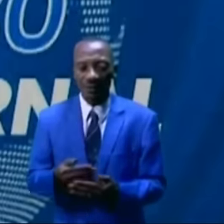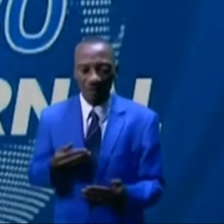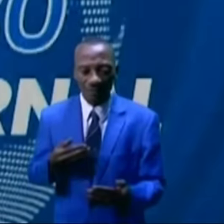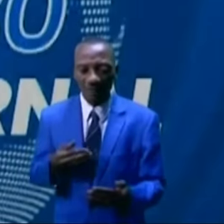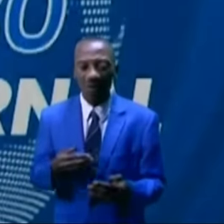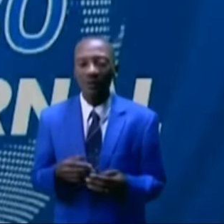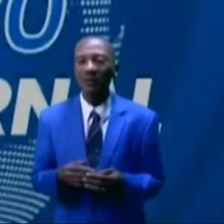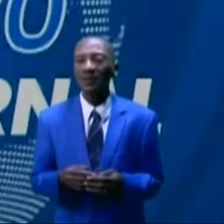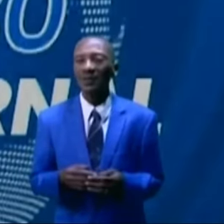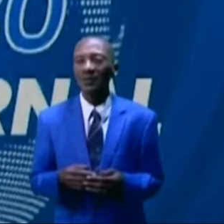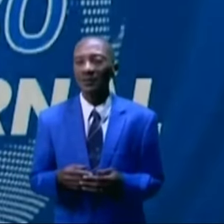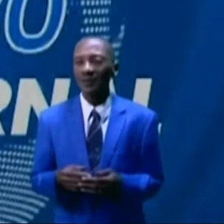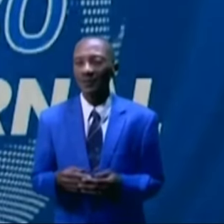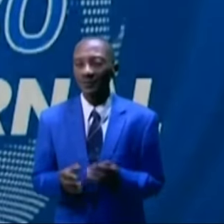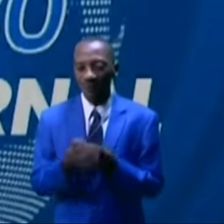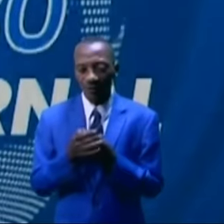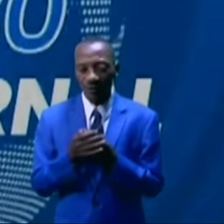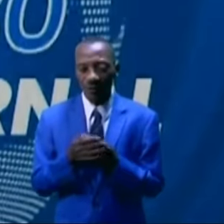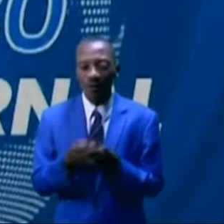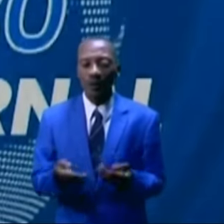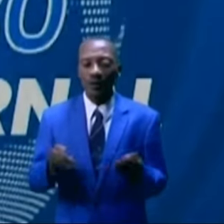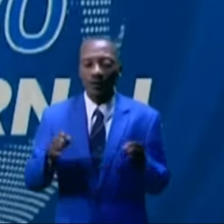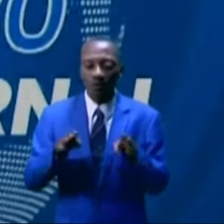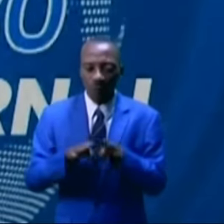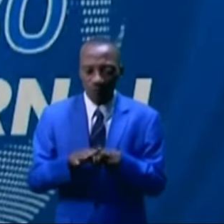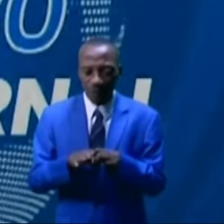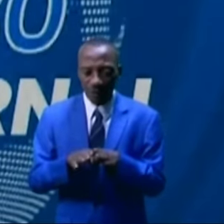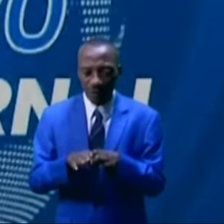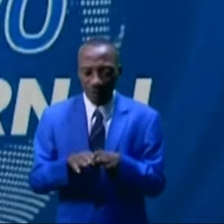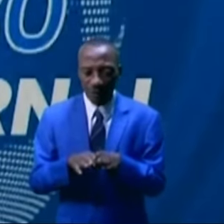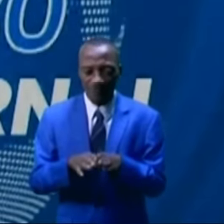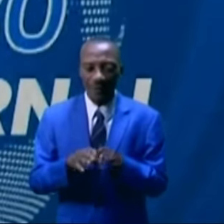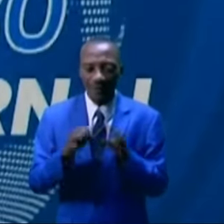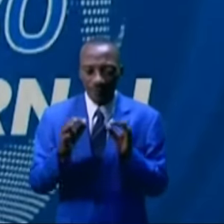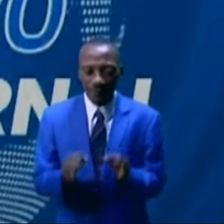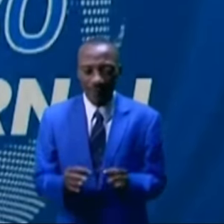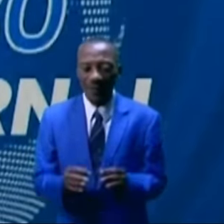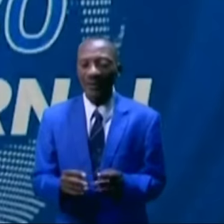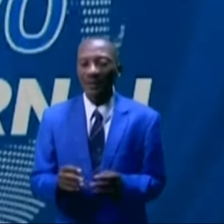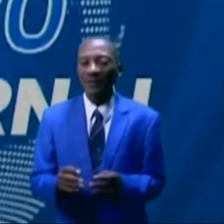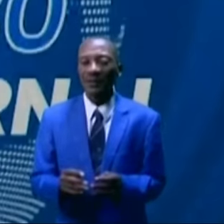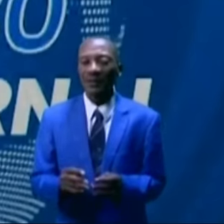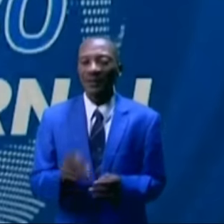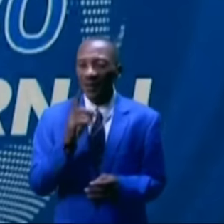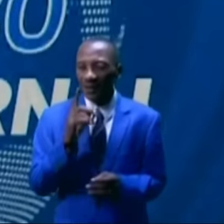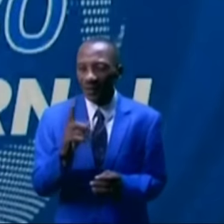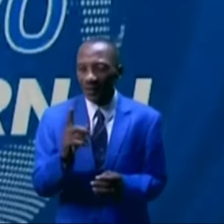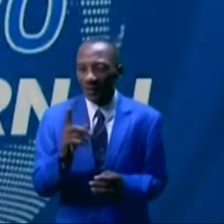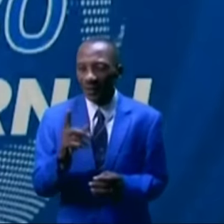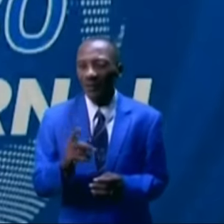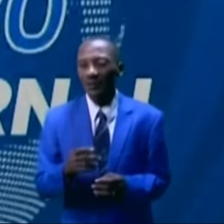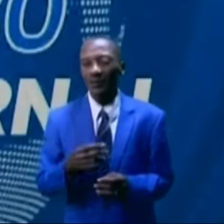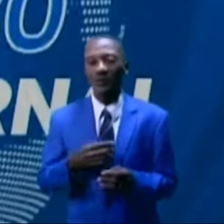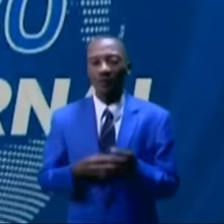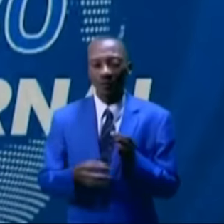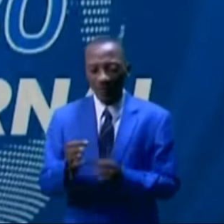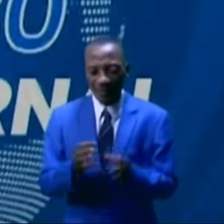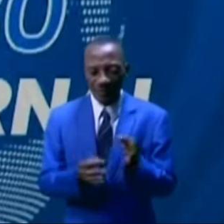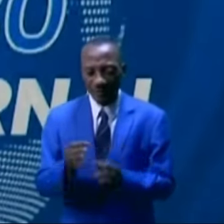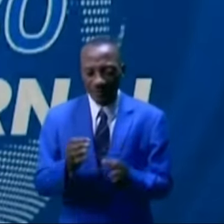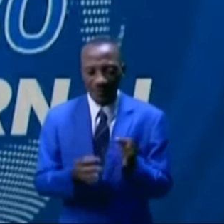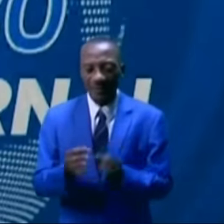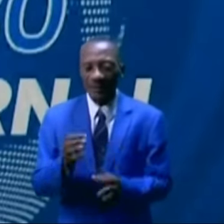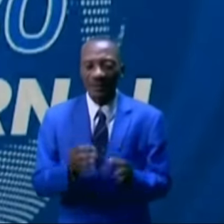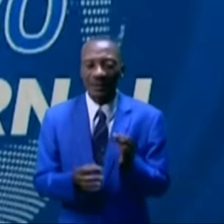une journée instituée pour promouvoir la musique sous toutes ses formes et l'harmonie. La fête de la musique permet également d'encourager la collaboration entre